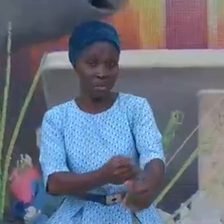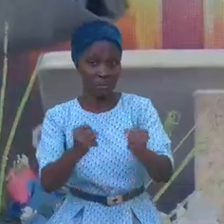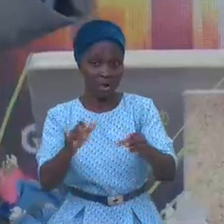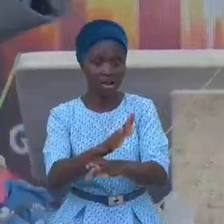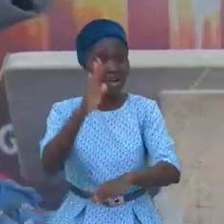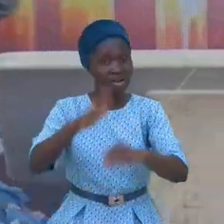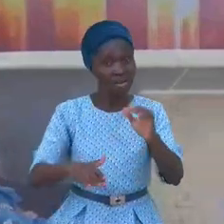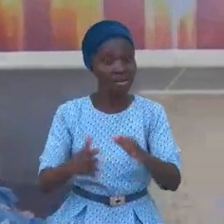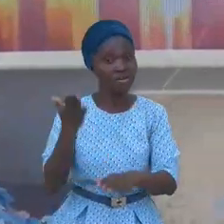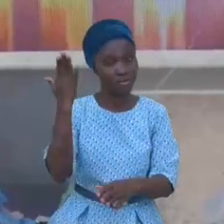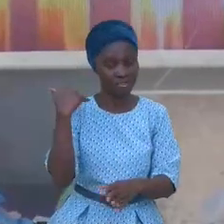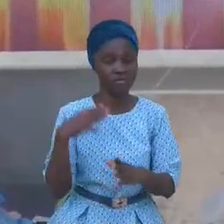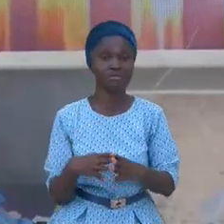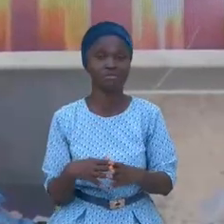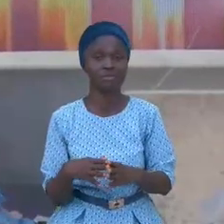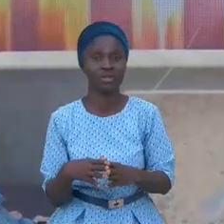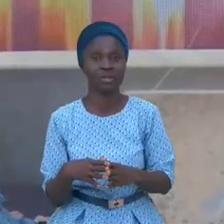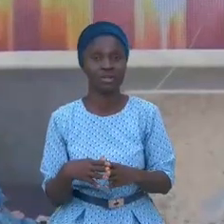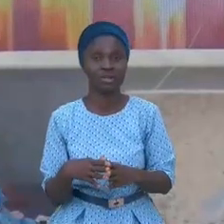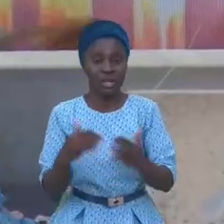il était plus puissant avant.